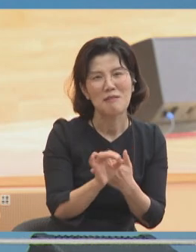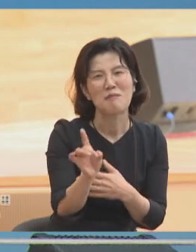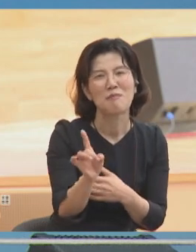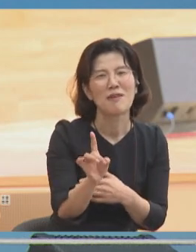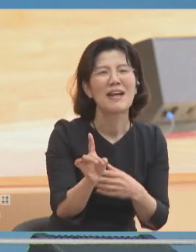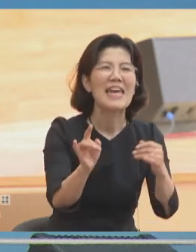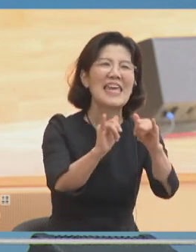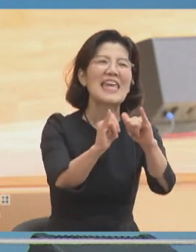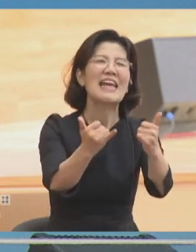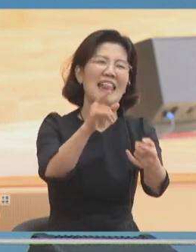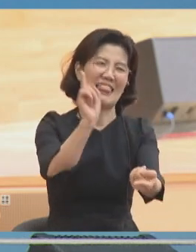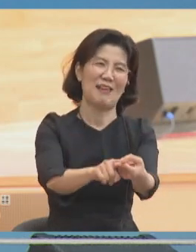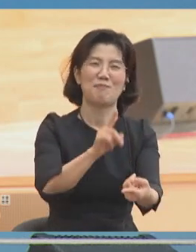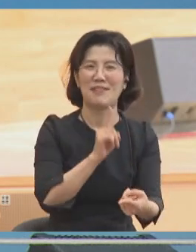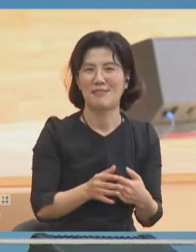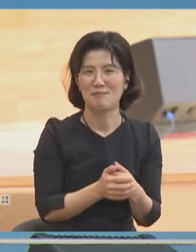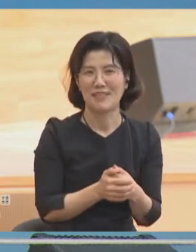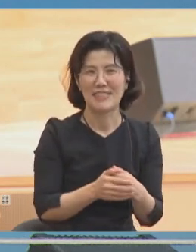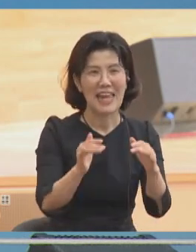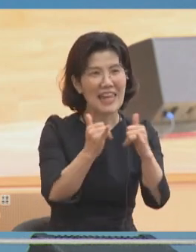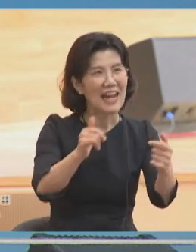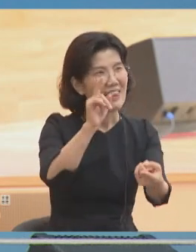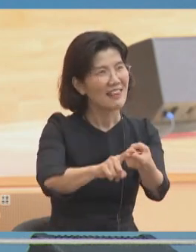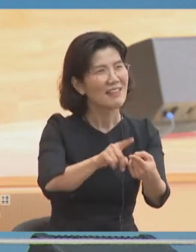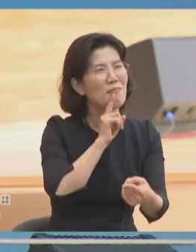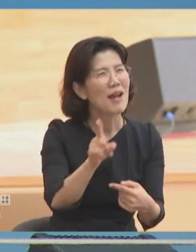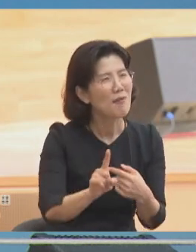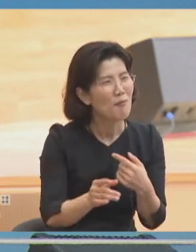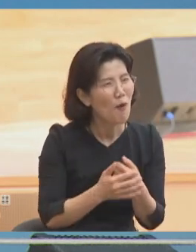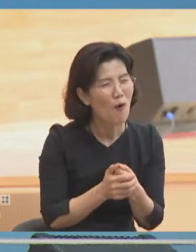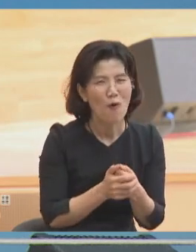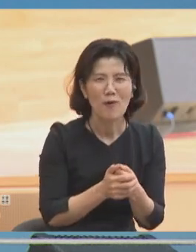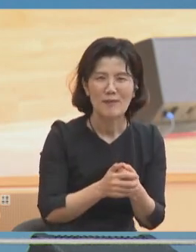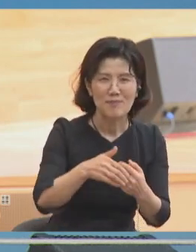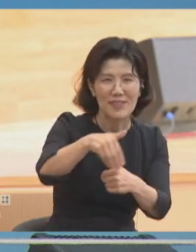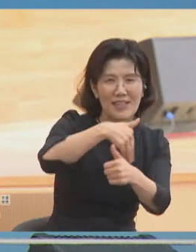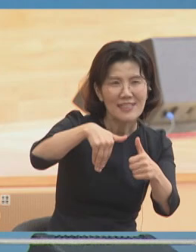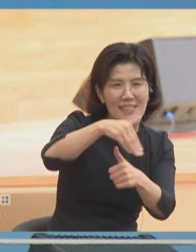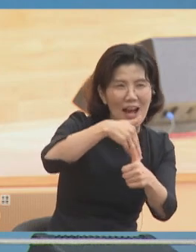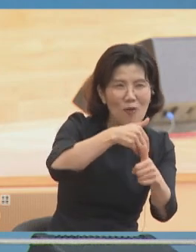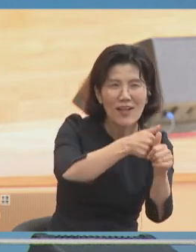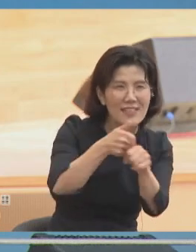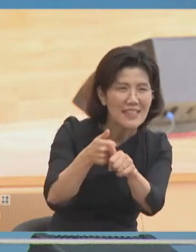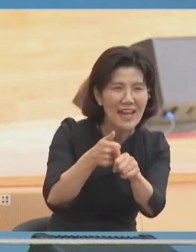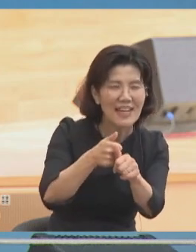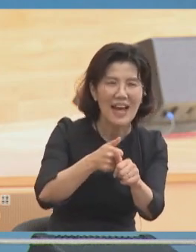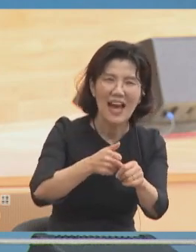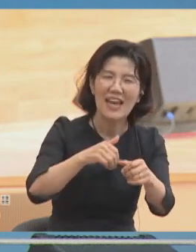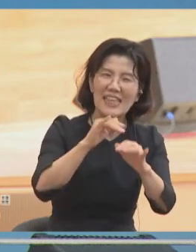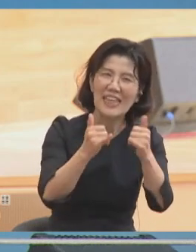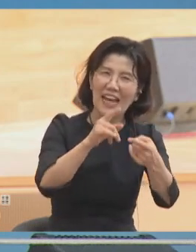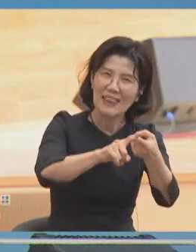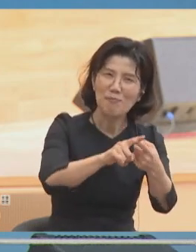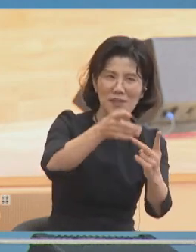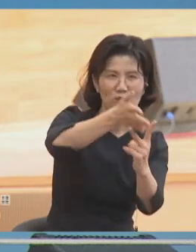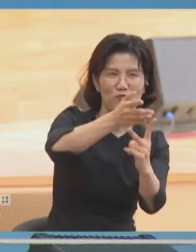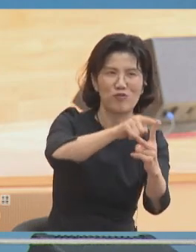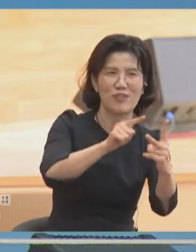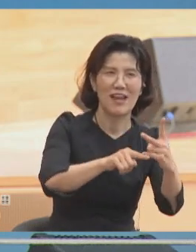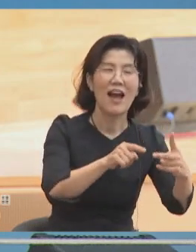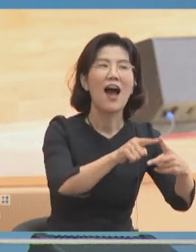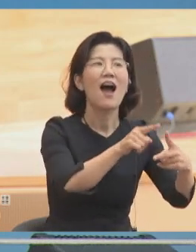인간적입니다 이란 말이 상 상황에 따라 다르게 들리는 거 아십니까 저분 진짜